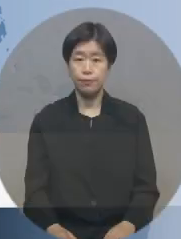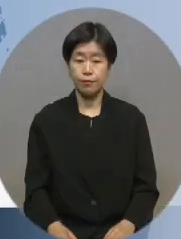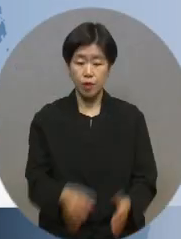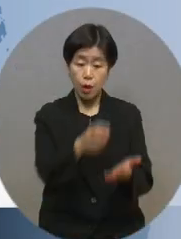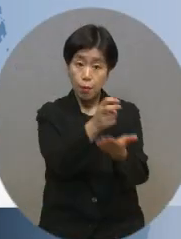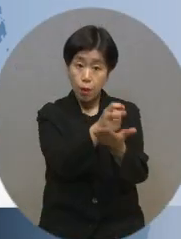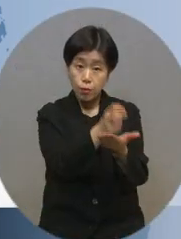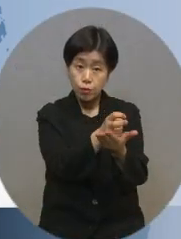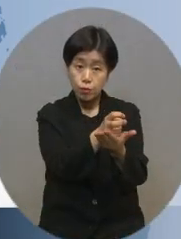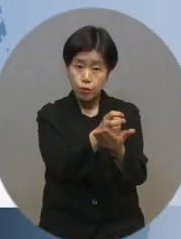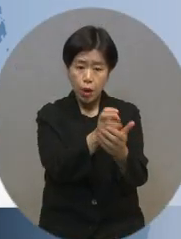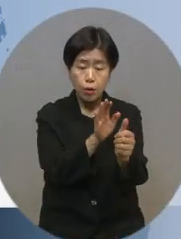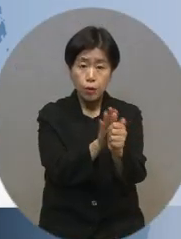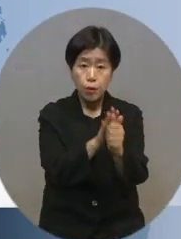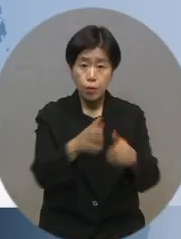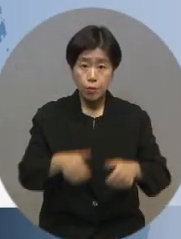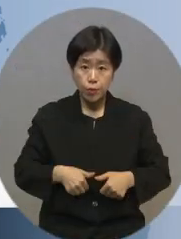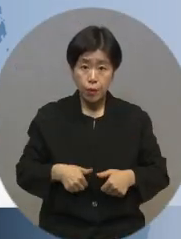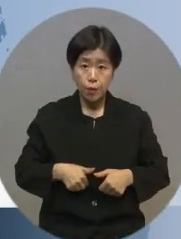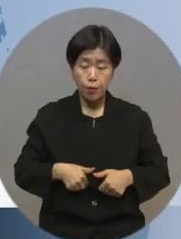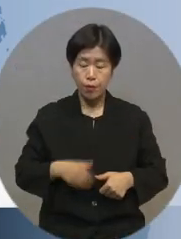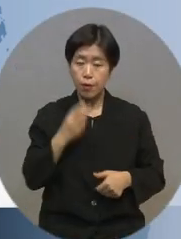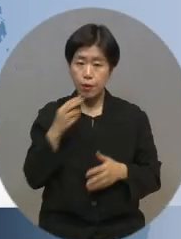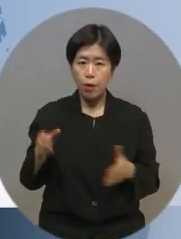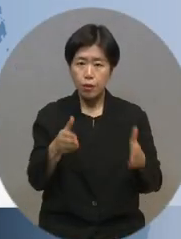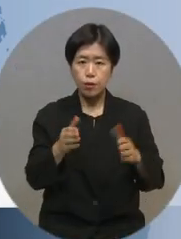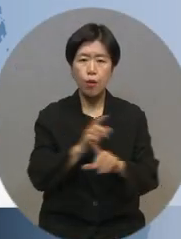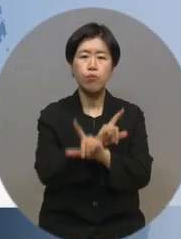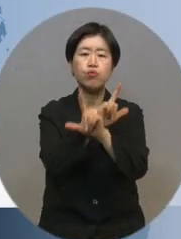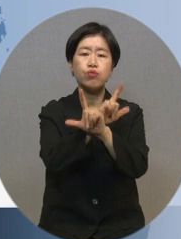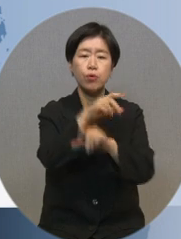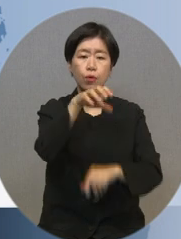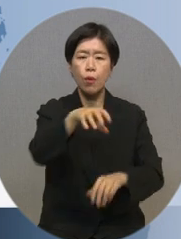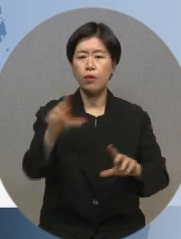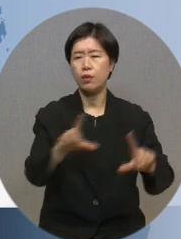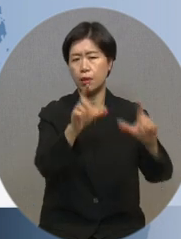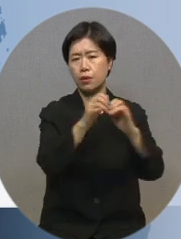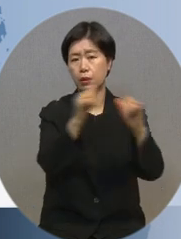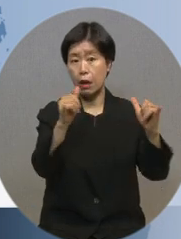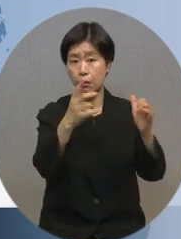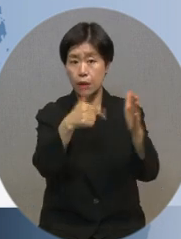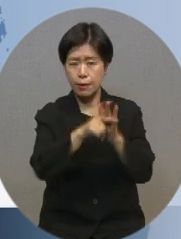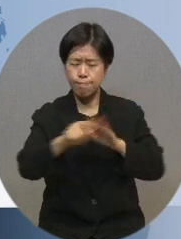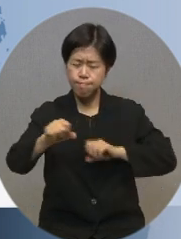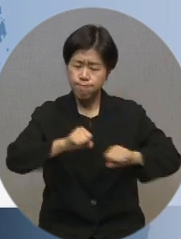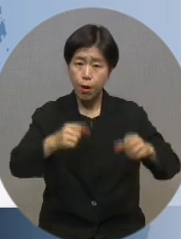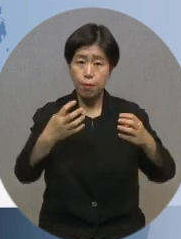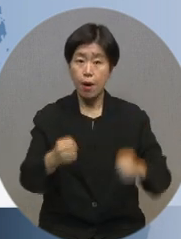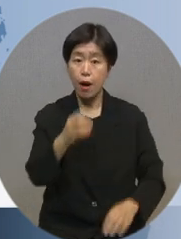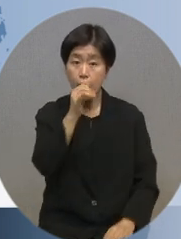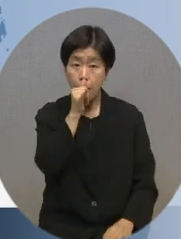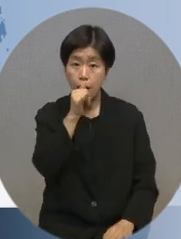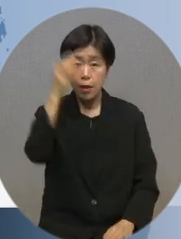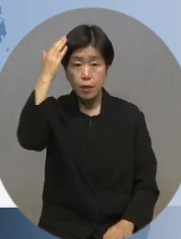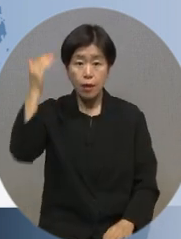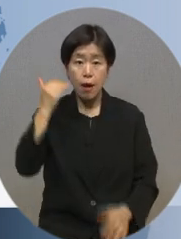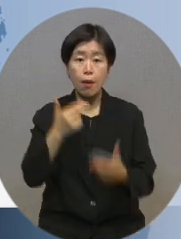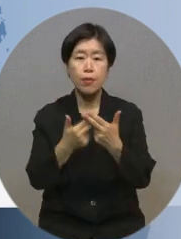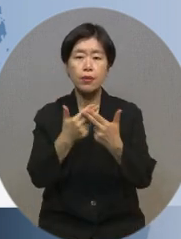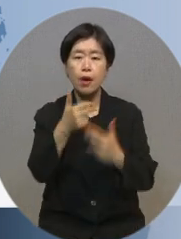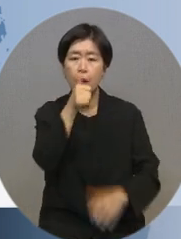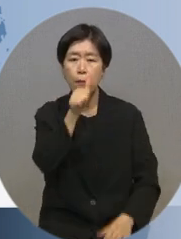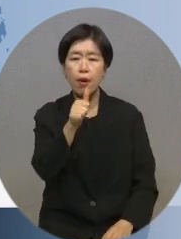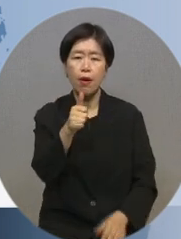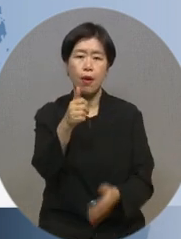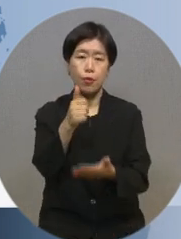법률적 도움이 필요한 경기 북부 권역의 지역민들을 위해 활동해온 대한변호사협회 총회 의장인